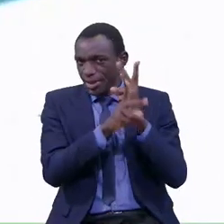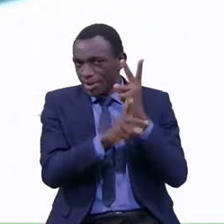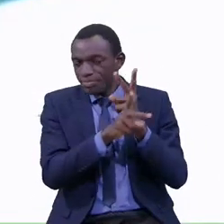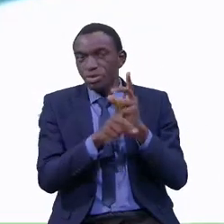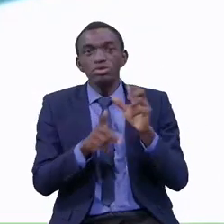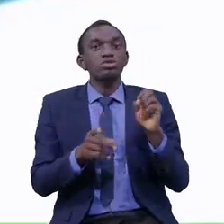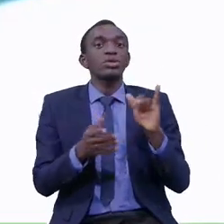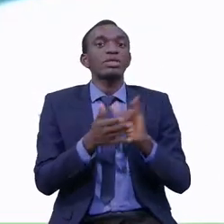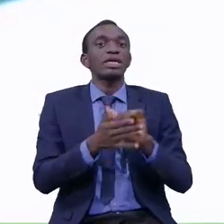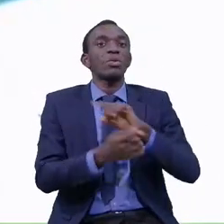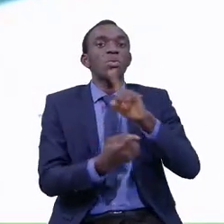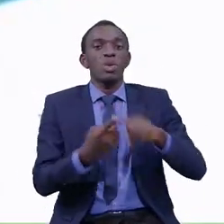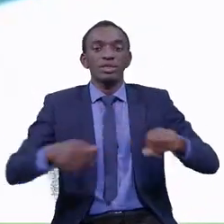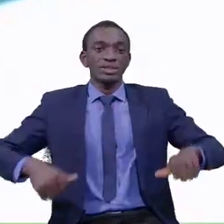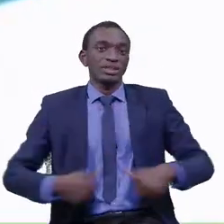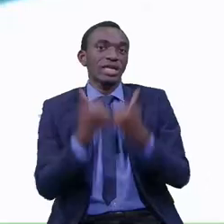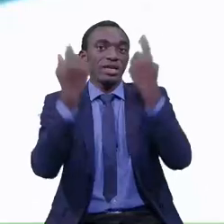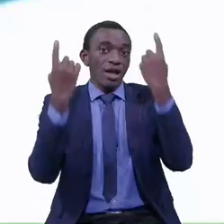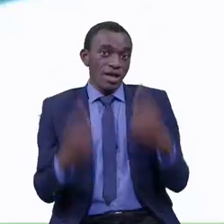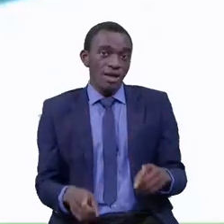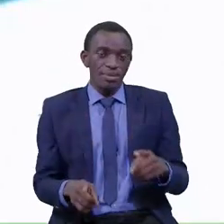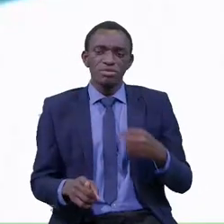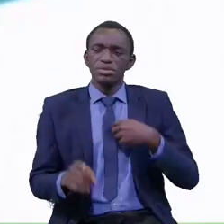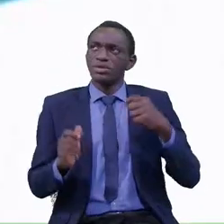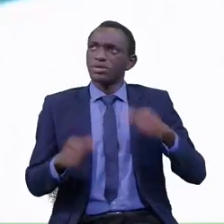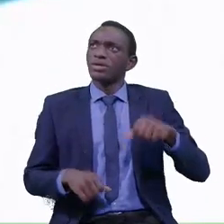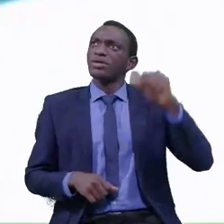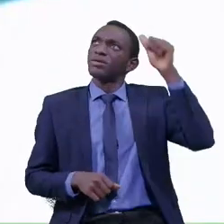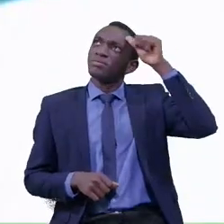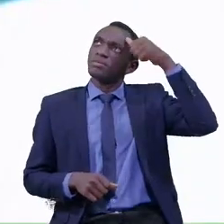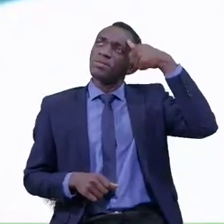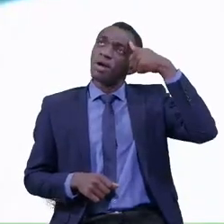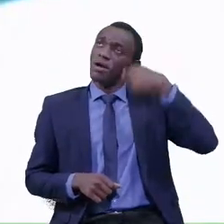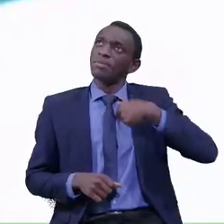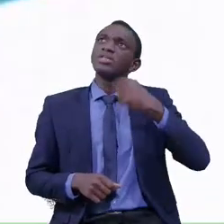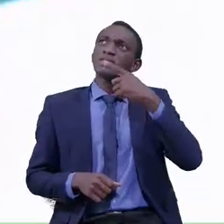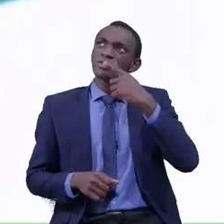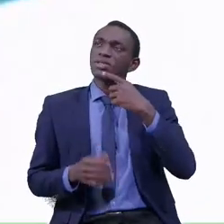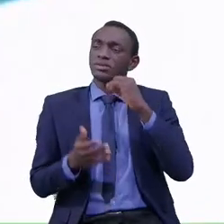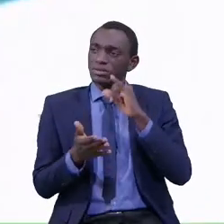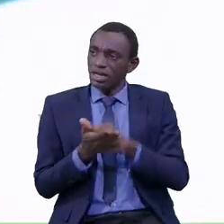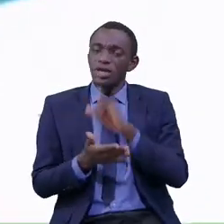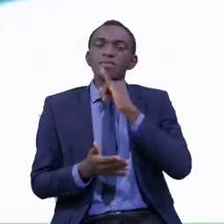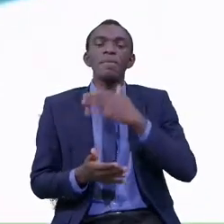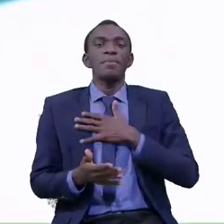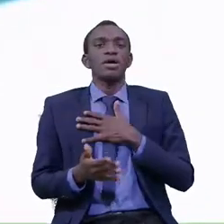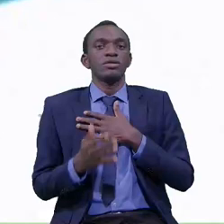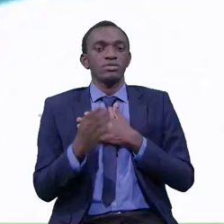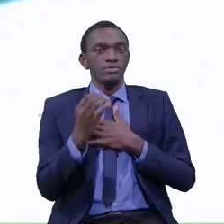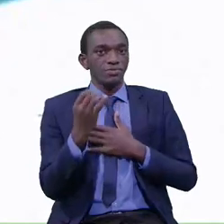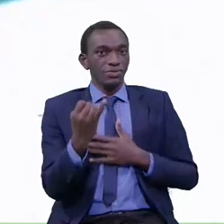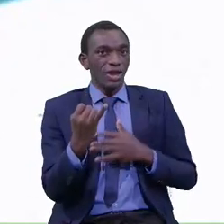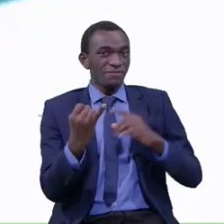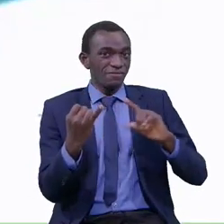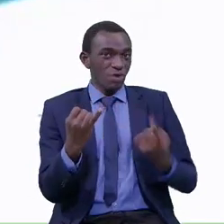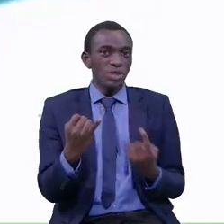avoir dans ma vie pour que lorsque les défis viennent, que je puisse dire, voici, c'est pour moi, je lis,